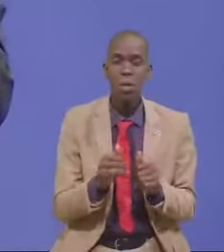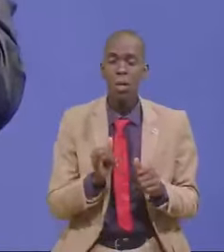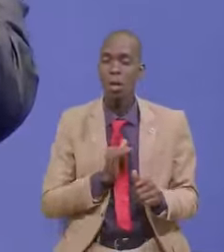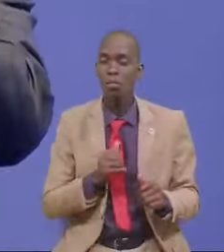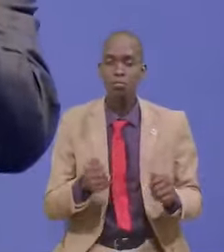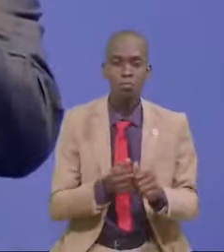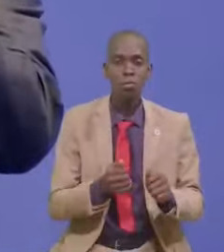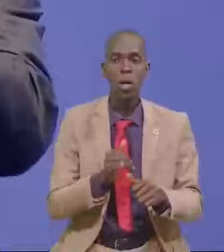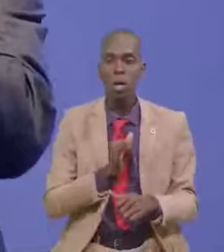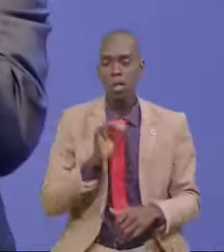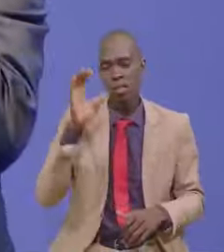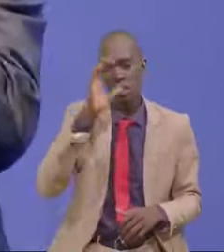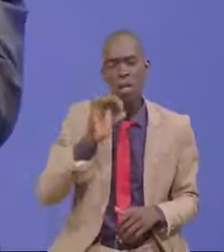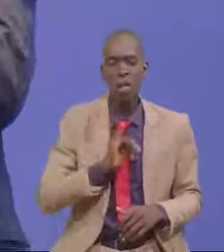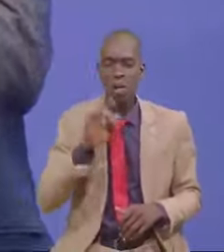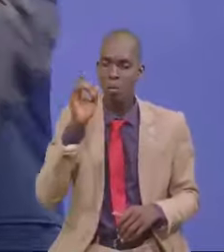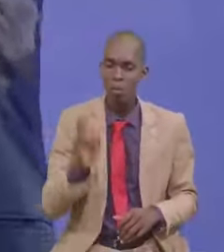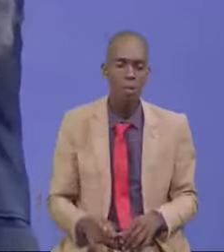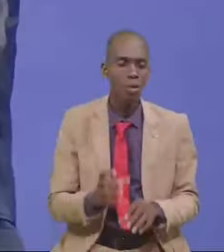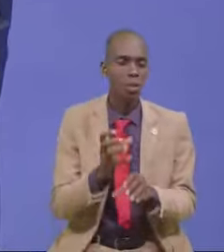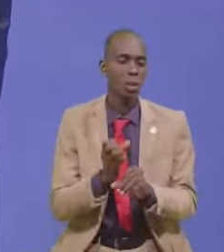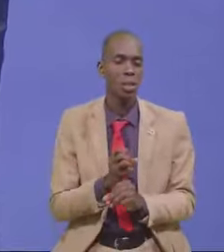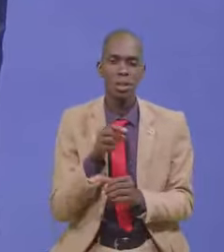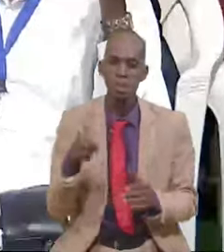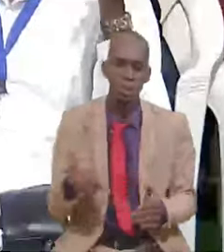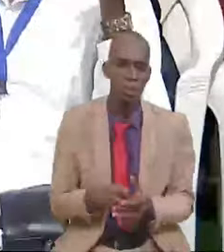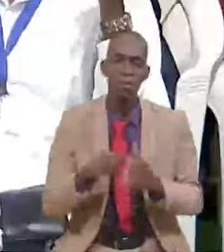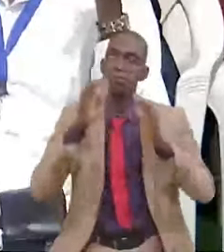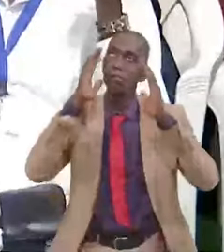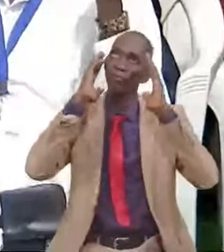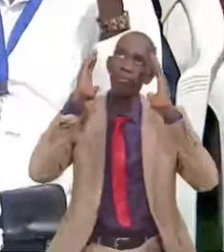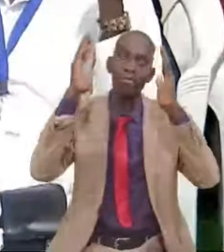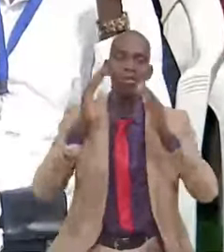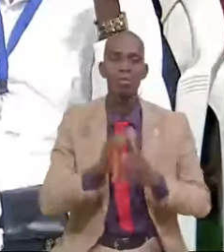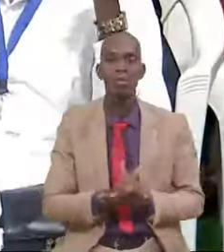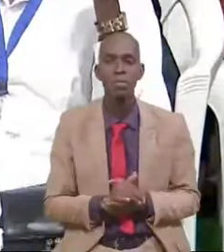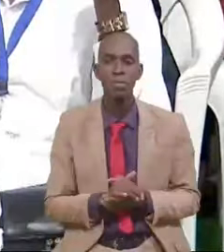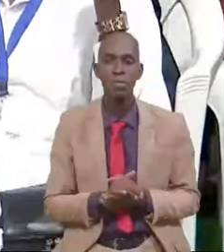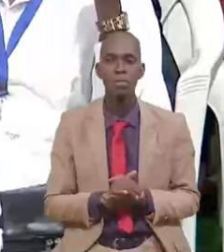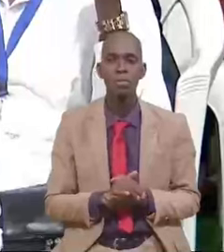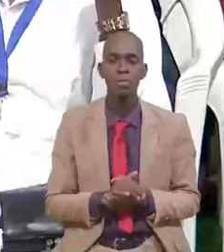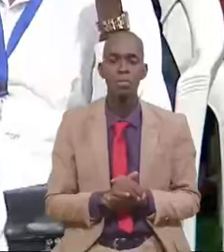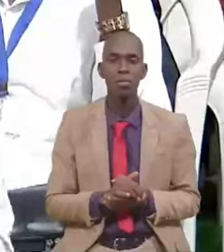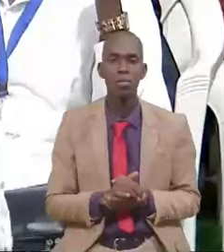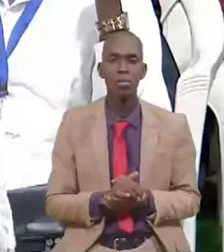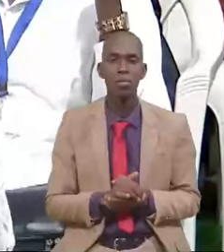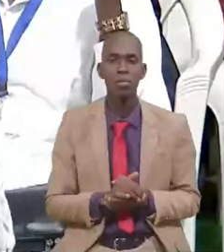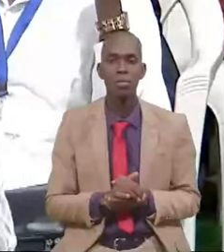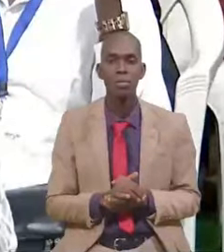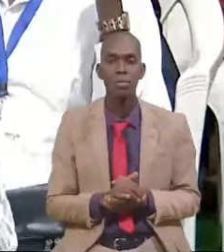rien de l'enfer, des démons ne pourra m'arrêter. J'ai la poursuite, j'ai la détermination.